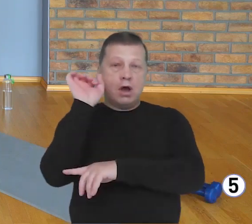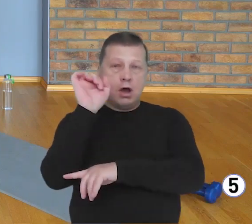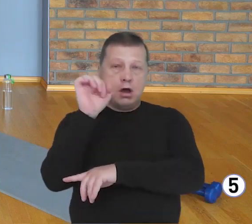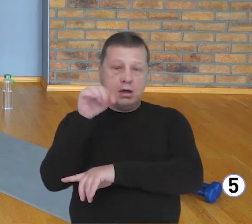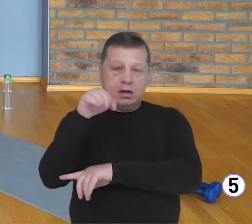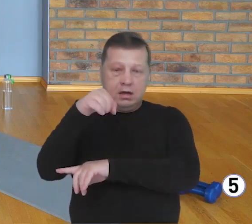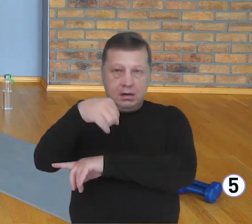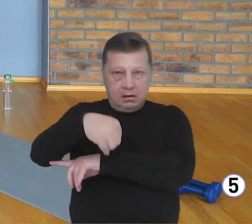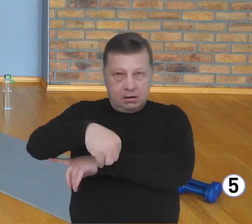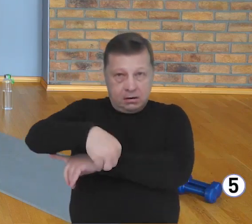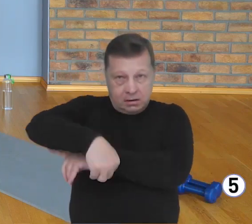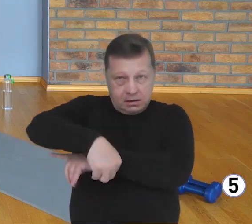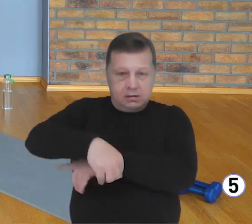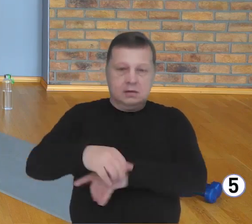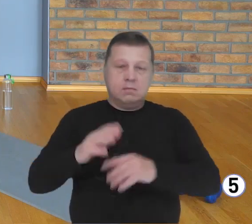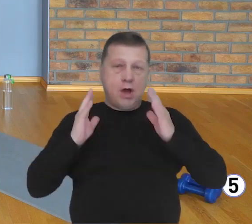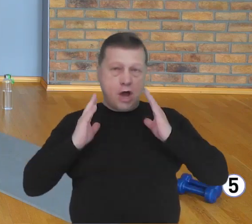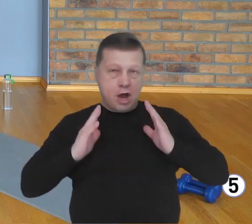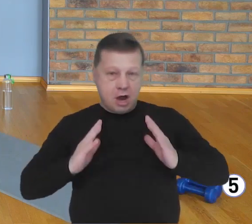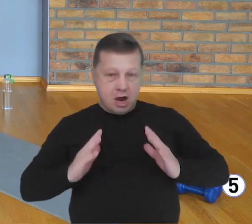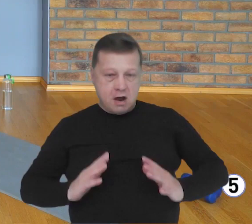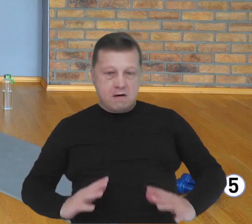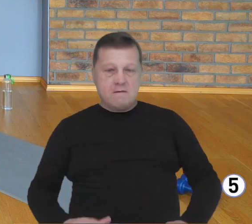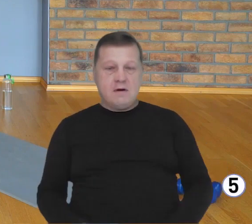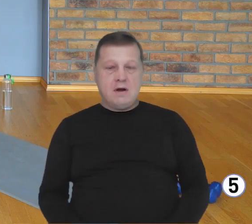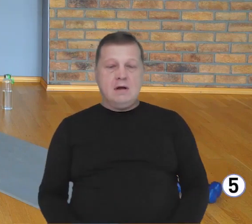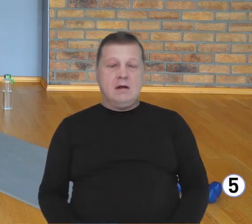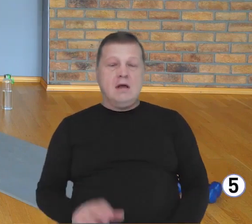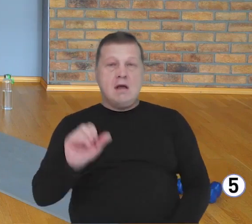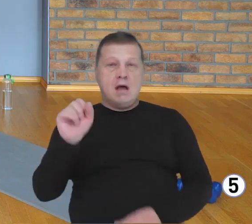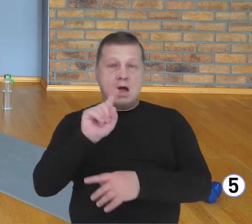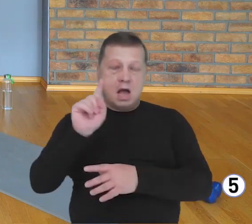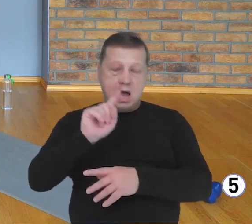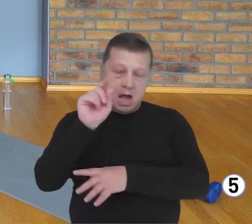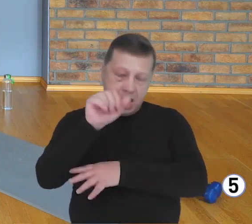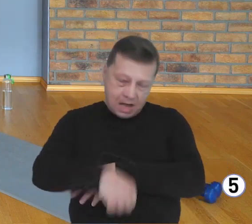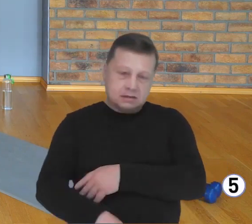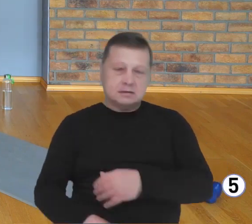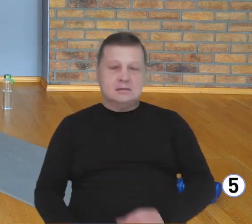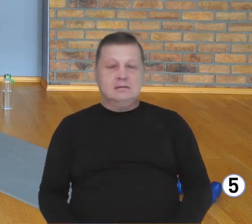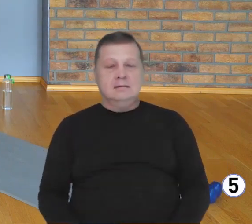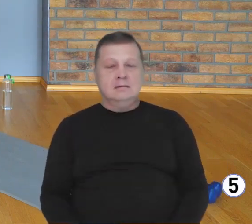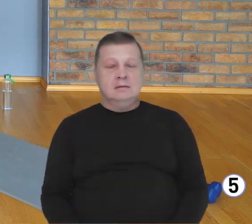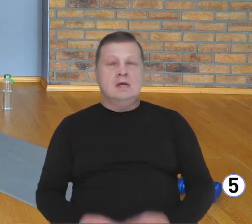kręgu wykonujemy powolne schodzenie w dół, skłon.